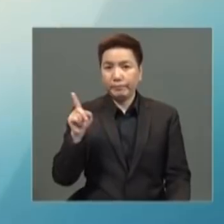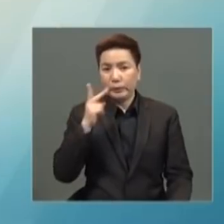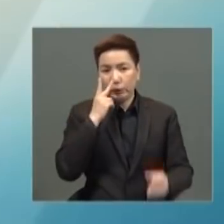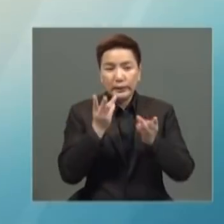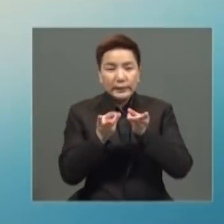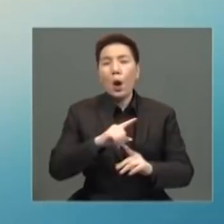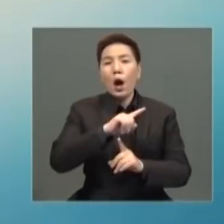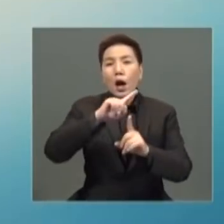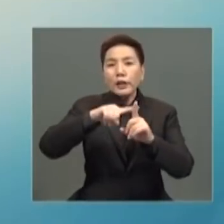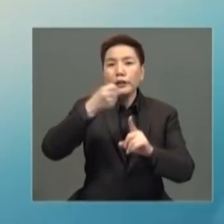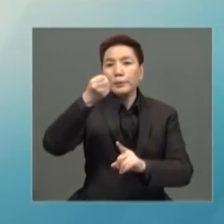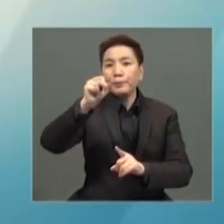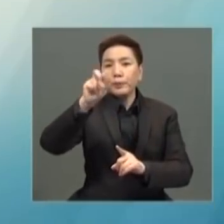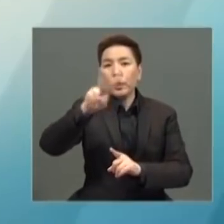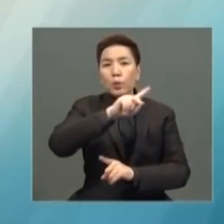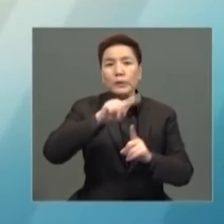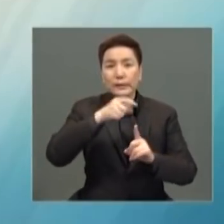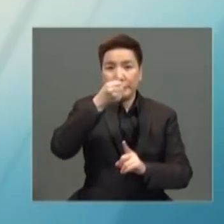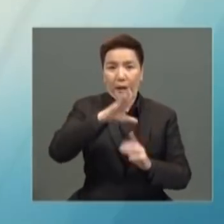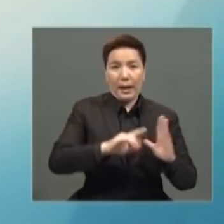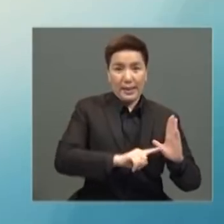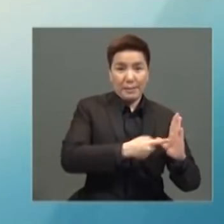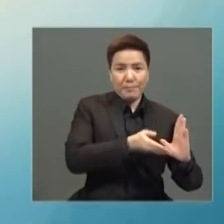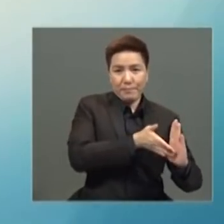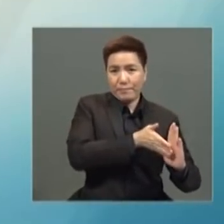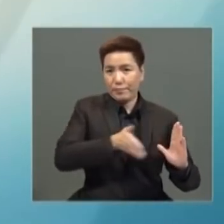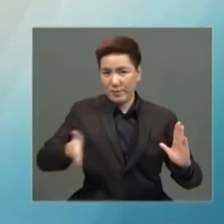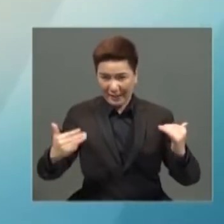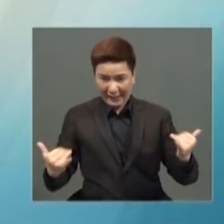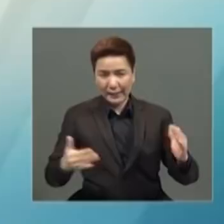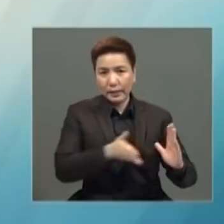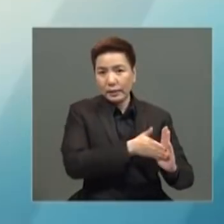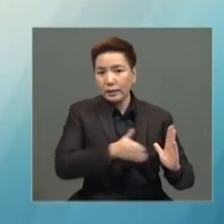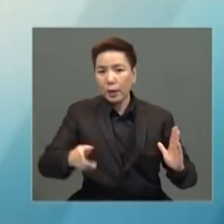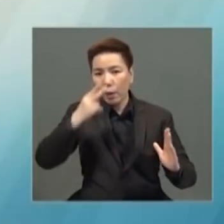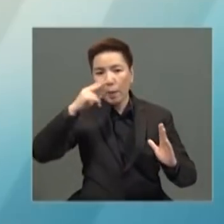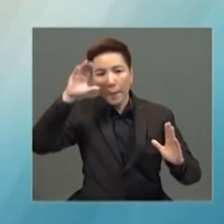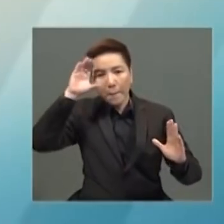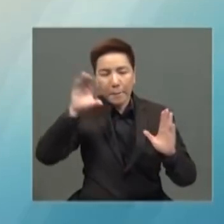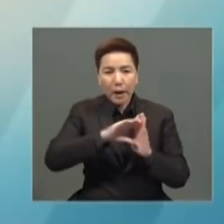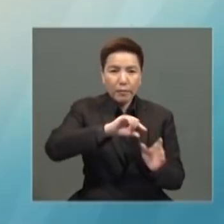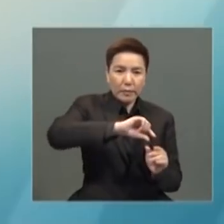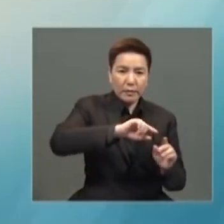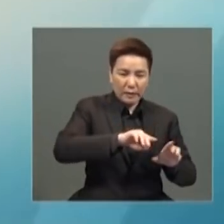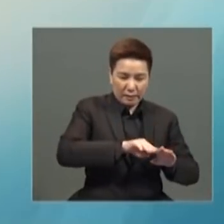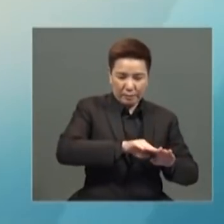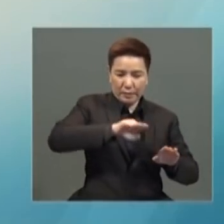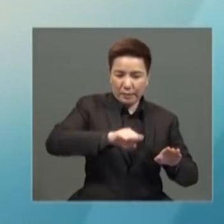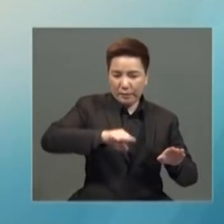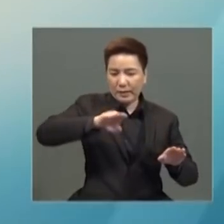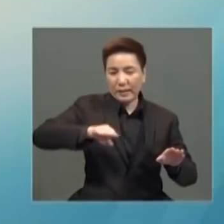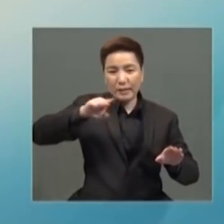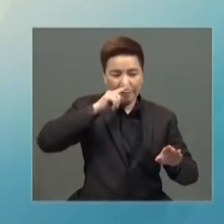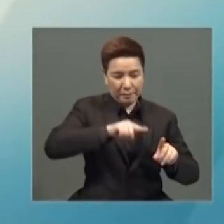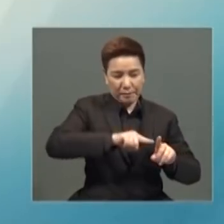ว่าจะน่าจะมีกำลังหมุนน่ะของทางเรือหลวงจักรีนฤเบศรนะคะมีการติดโควิช 2